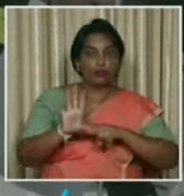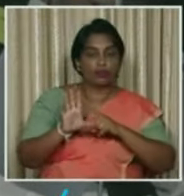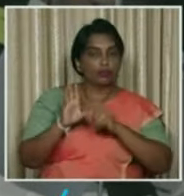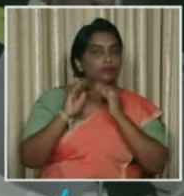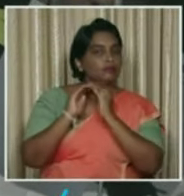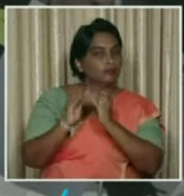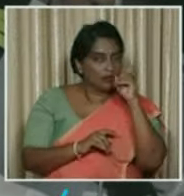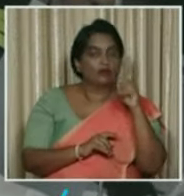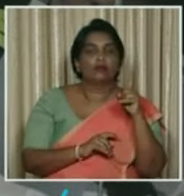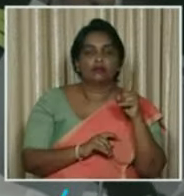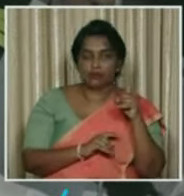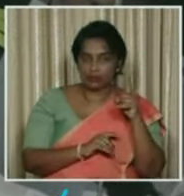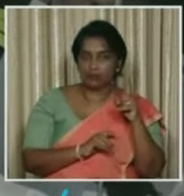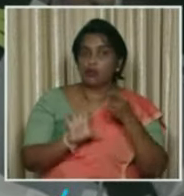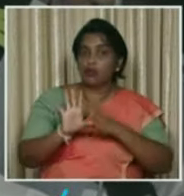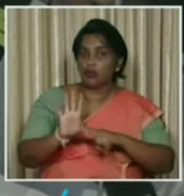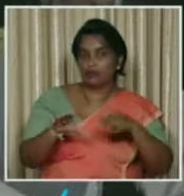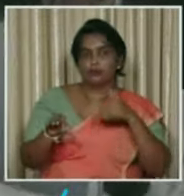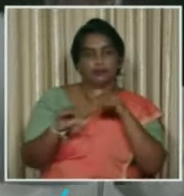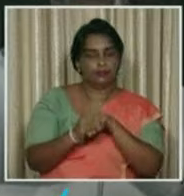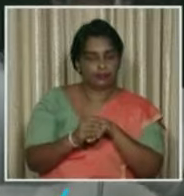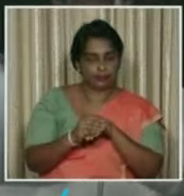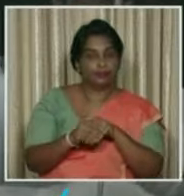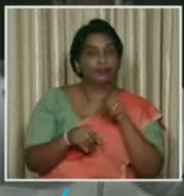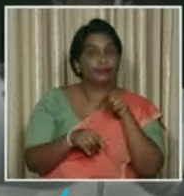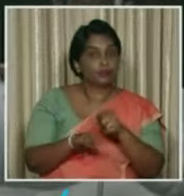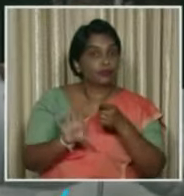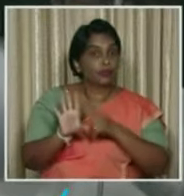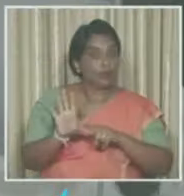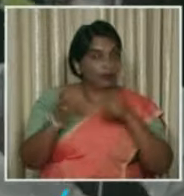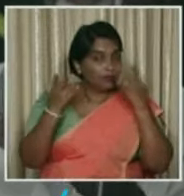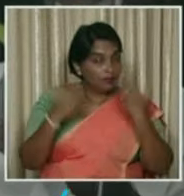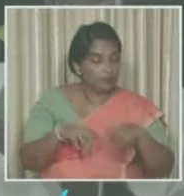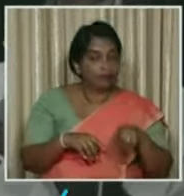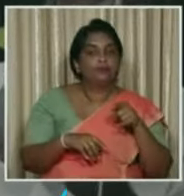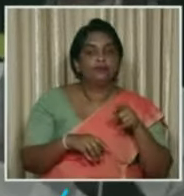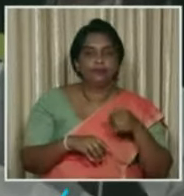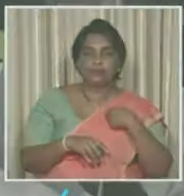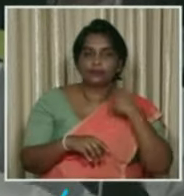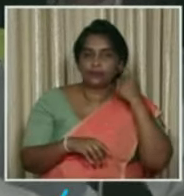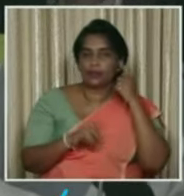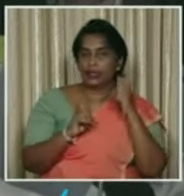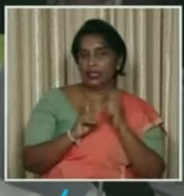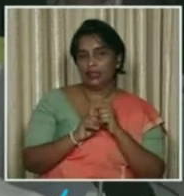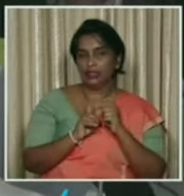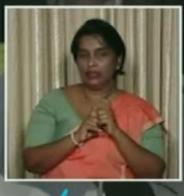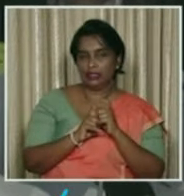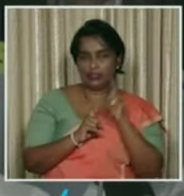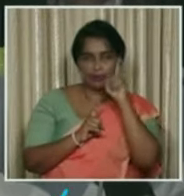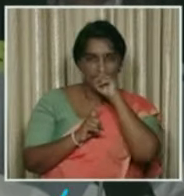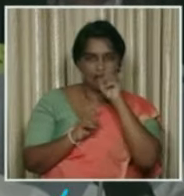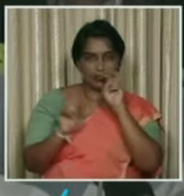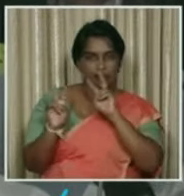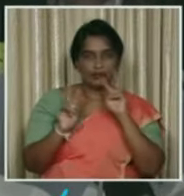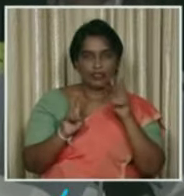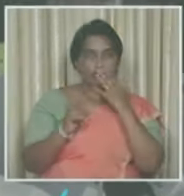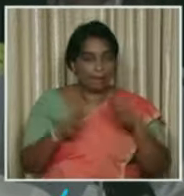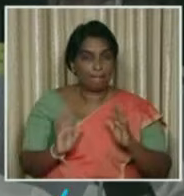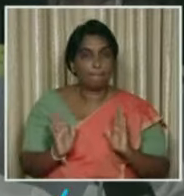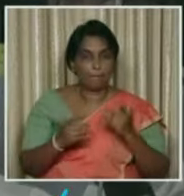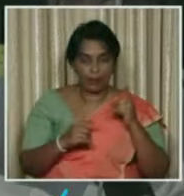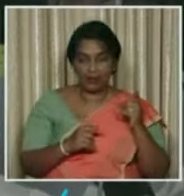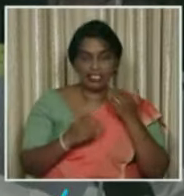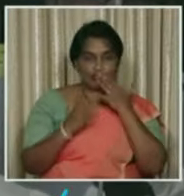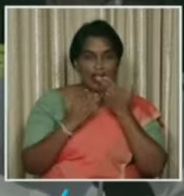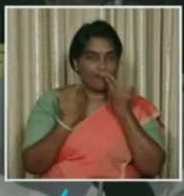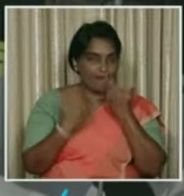මධ්‍යස්ථානවල එක් මාසයක පුහුණුවක් දැන් ලබා දෙනවා. මේ පුහුණුව අවසන් වෙනකොට මම හිතනවා දෙසැම්බර් මාසේ 22 පාසල් නිවාඩු ආරම්භ වෙනවා.